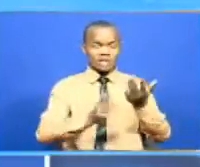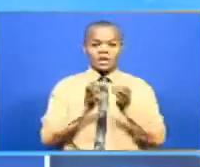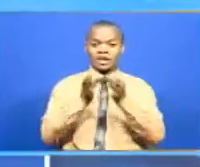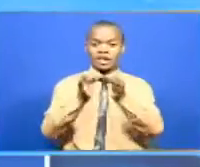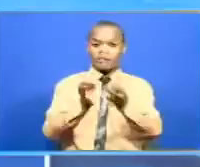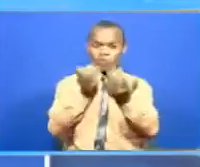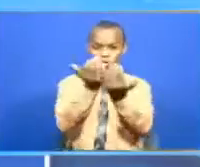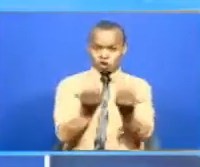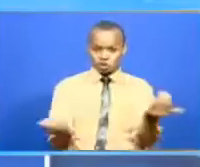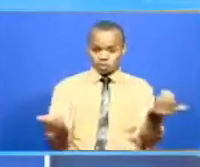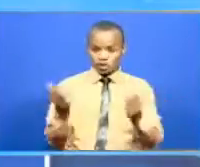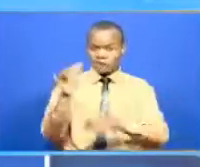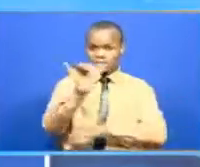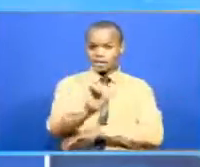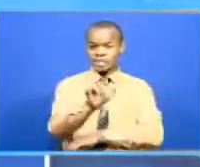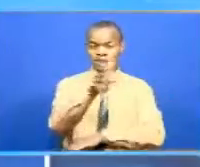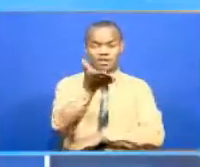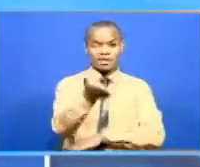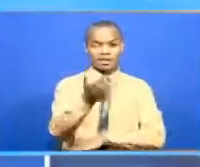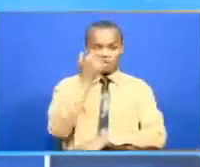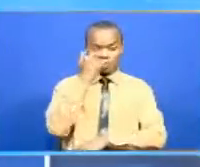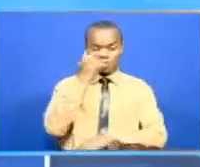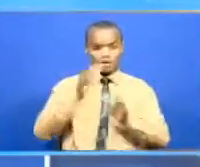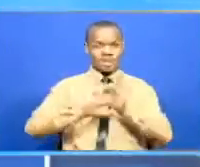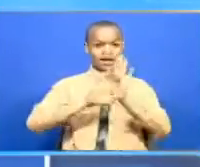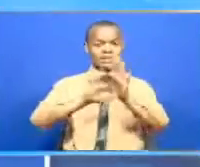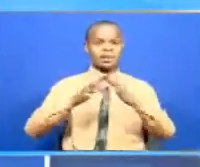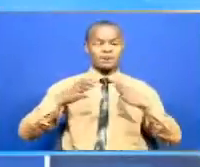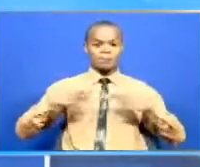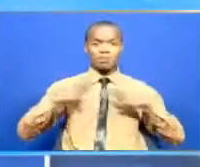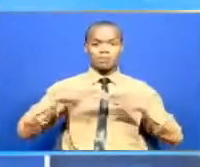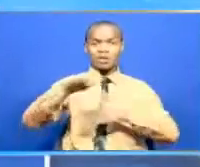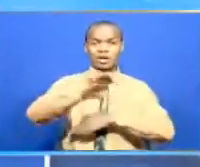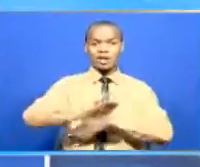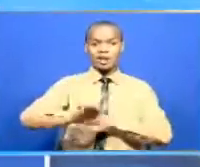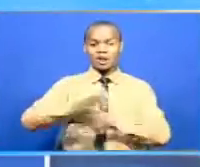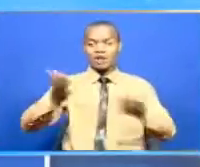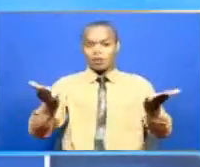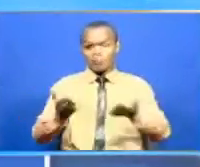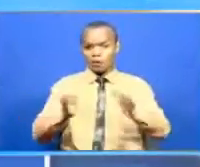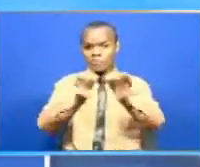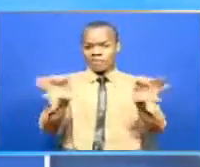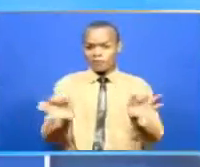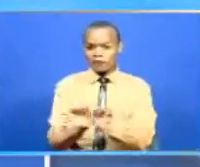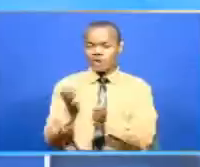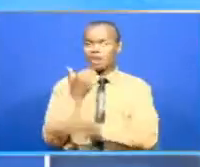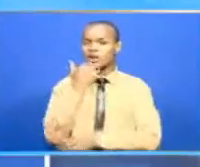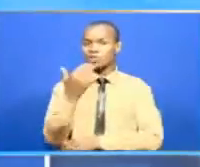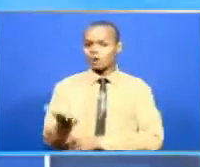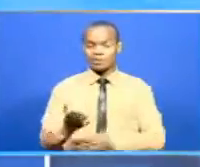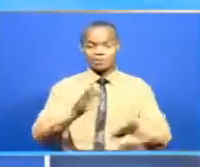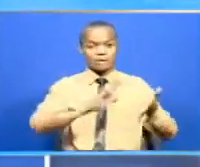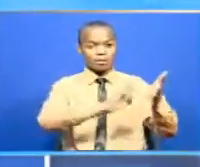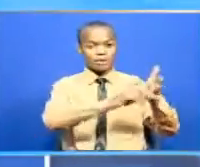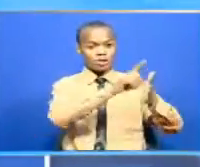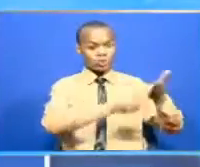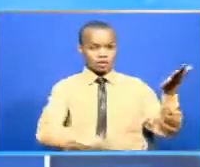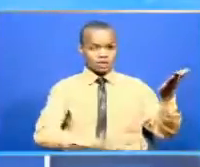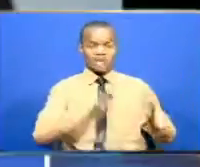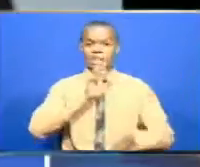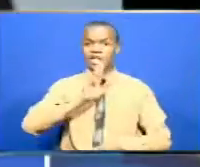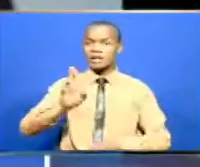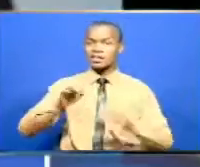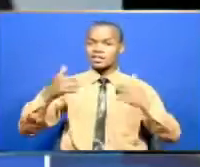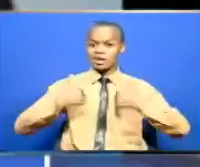home, particularly those who live in apartments or areas where there are no fields, then it means that there's a risk when it comes to